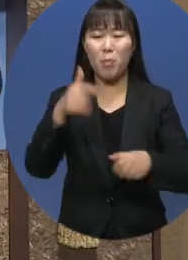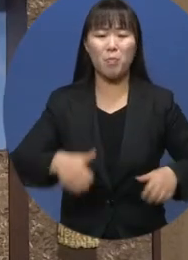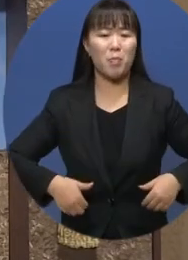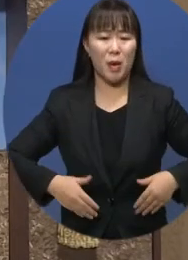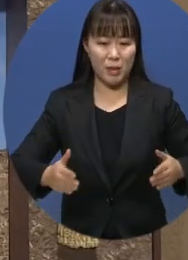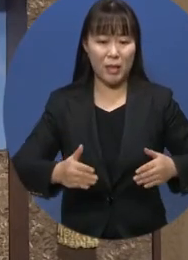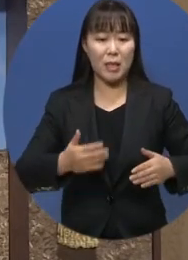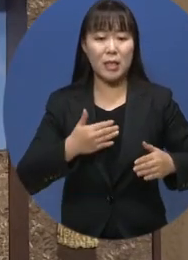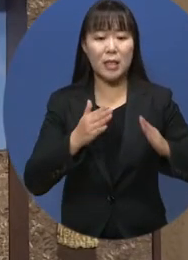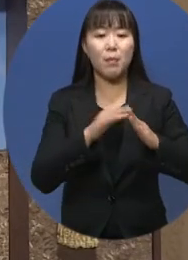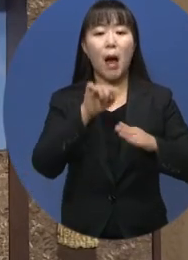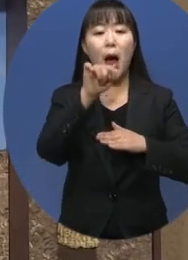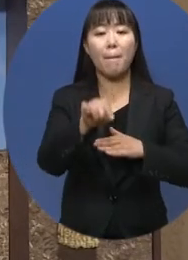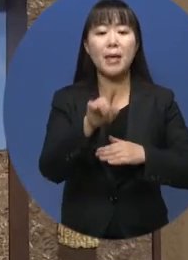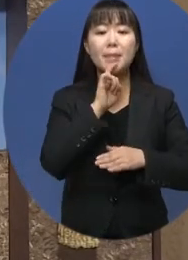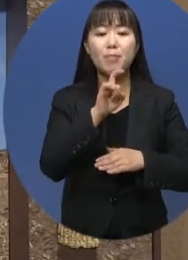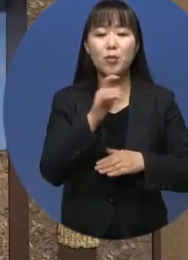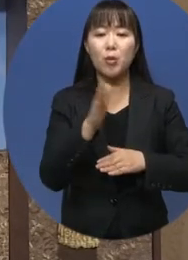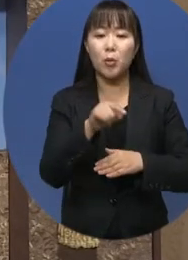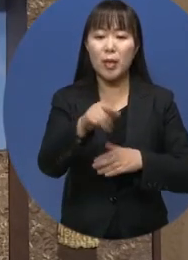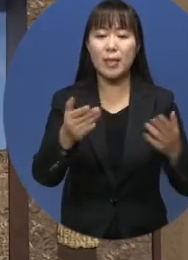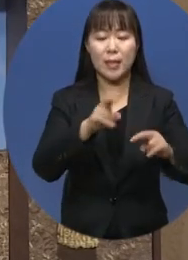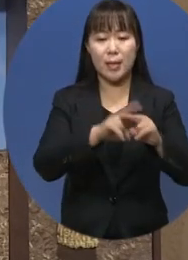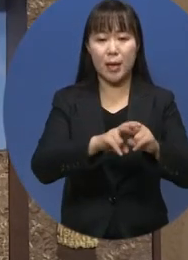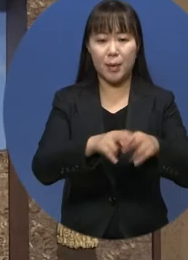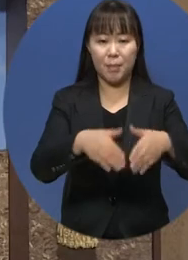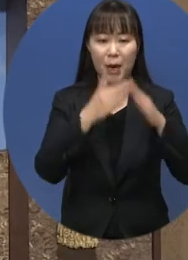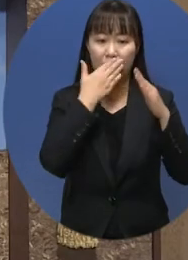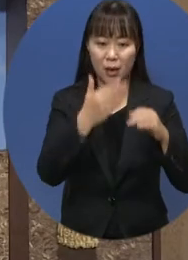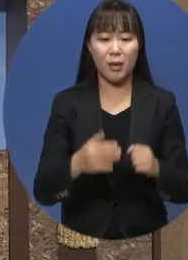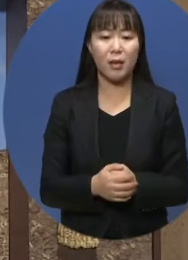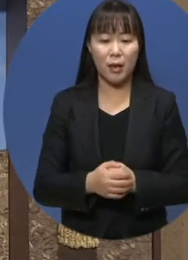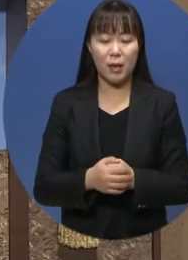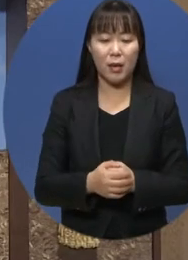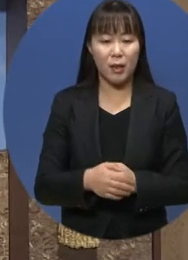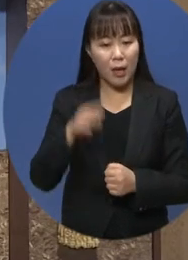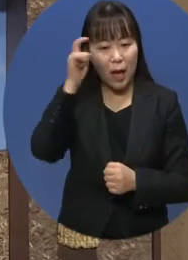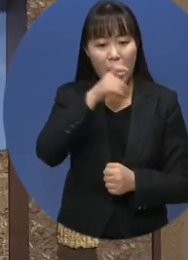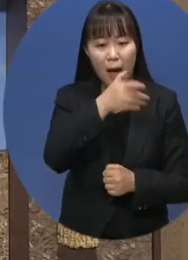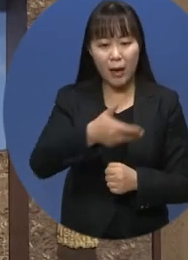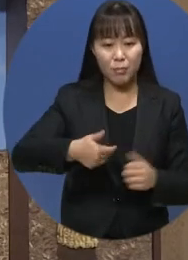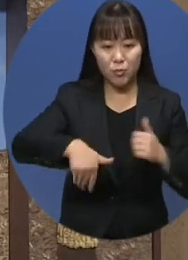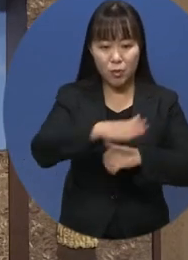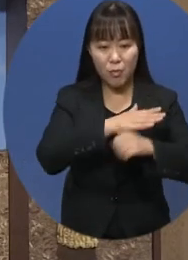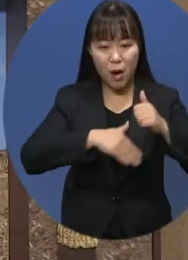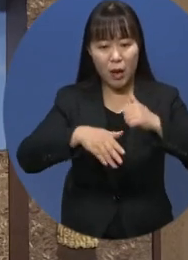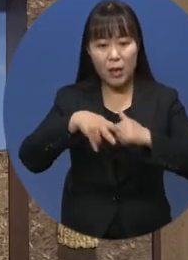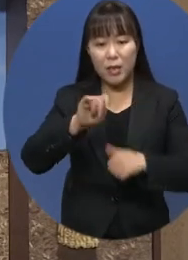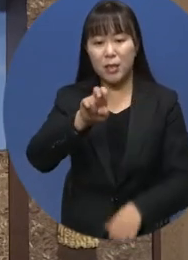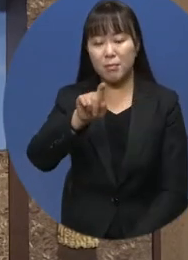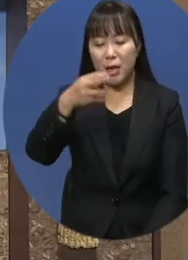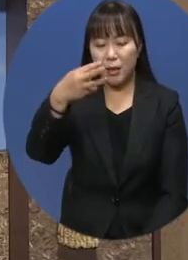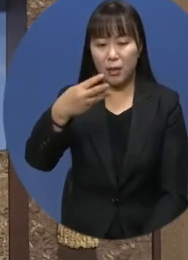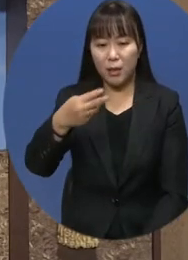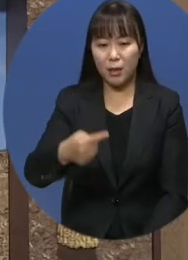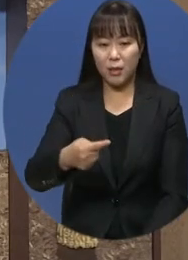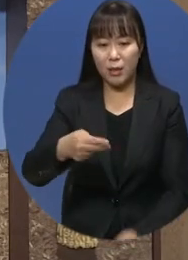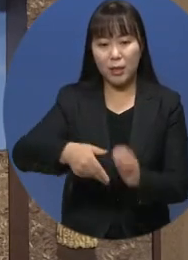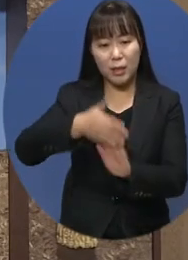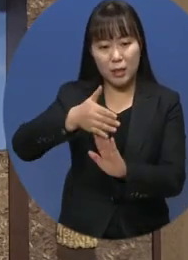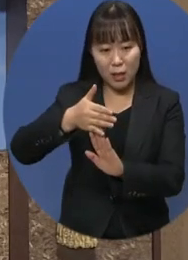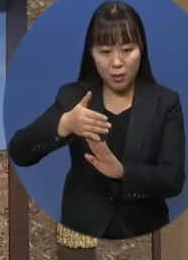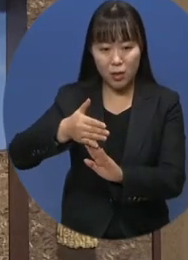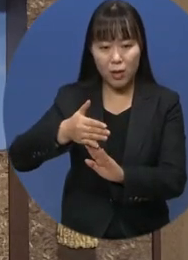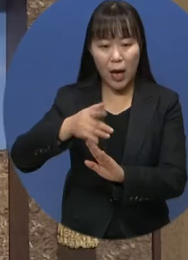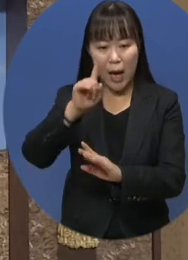집앞에서 10분 거리에 일전에 우보 그리고 아까 계 1장 변 외 스마트시티 만들면서 또 하나의 일자리와